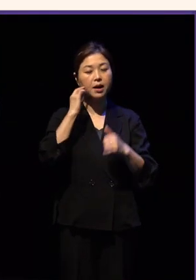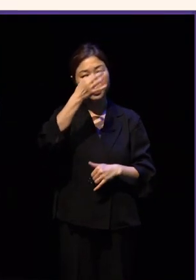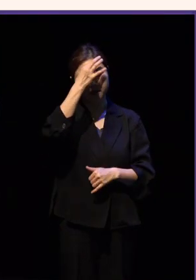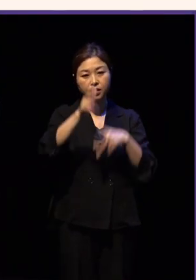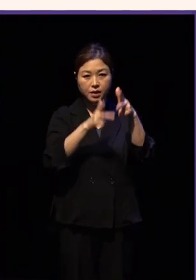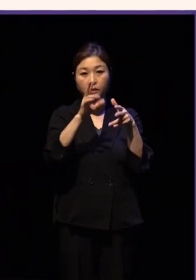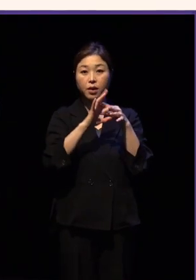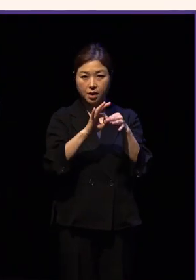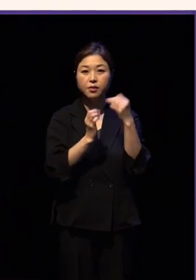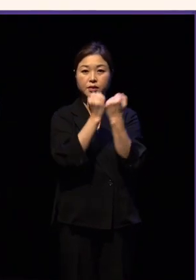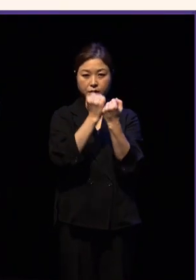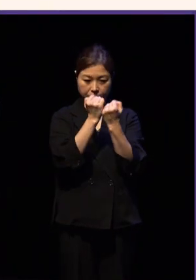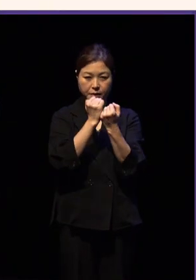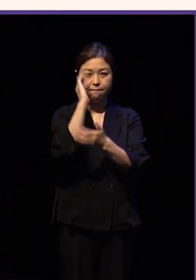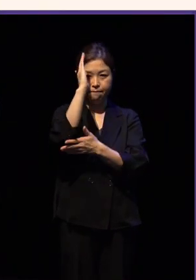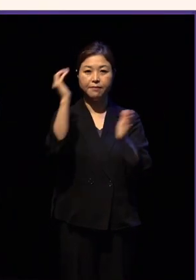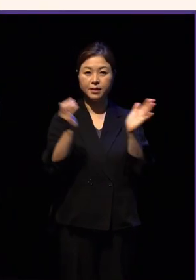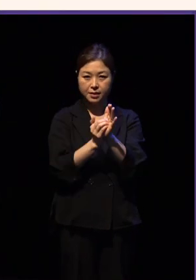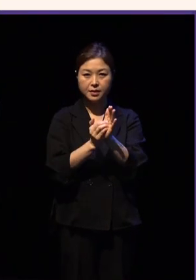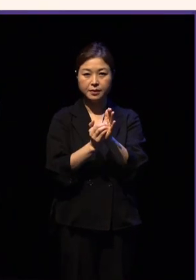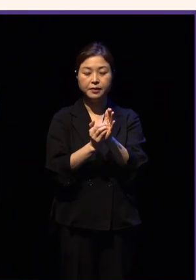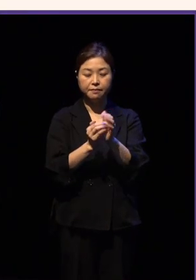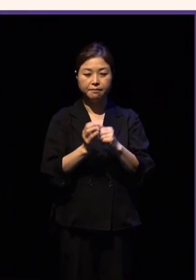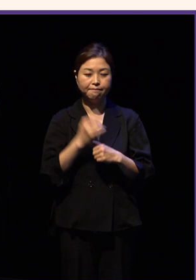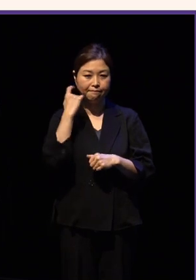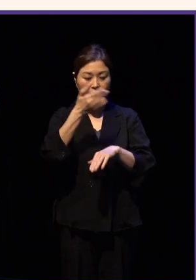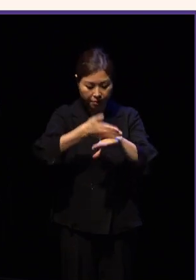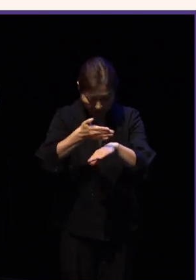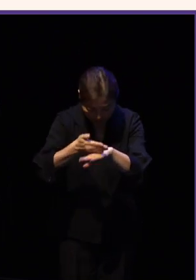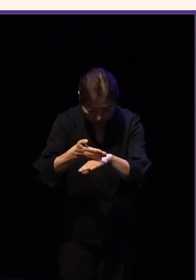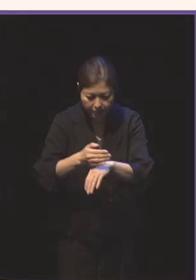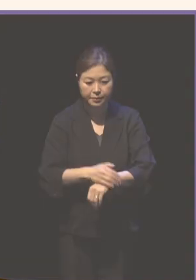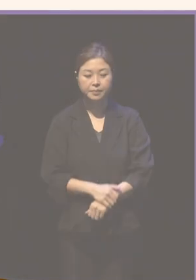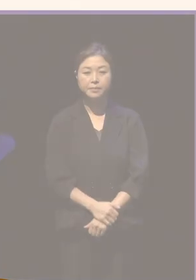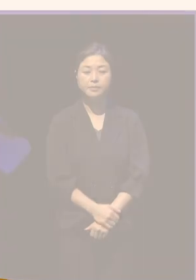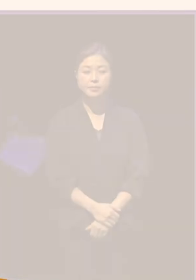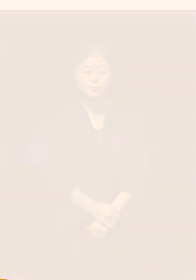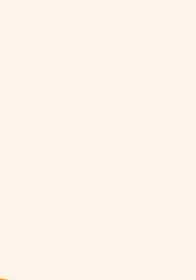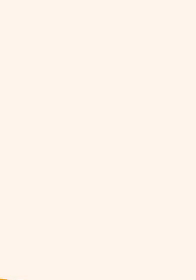사업에 대한 설명을 모두 마치도록 하겠습니다 경청해 주셔서 감사합니다